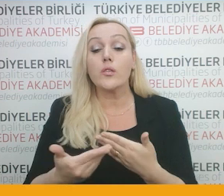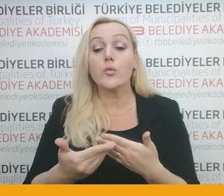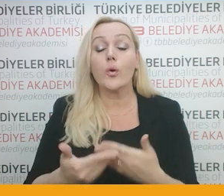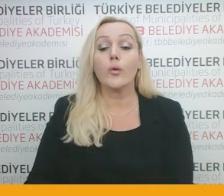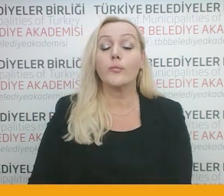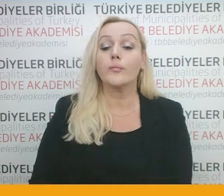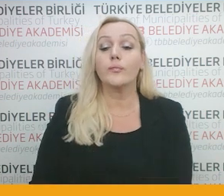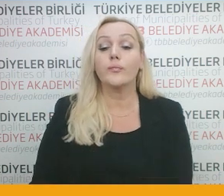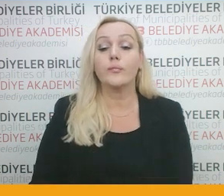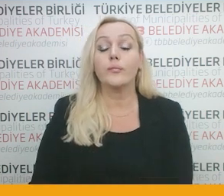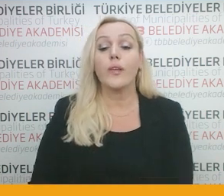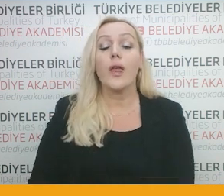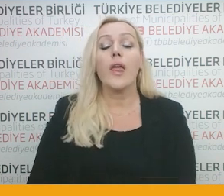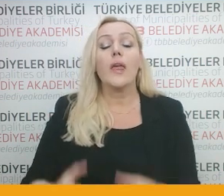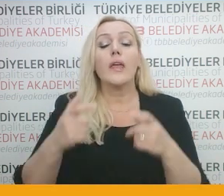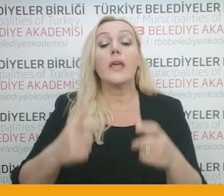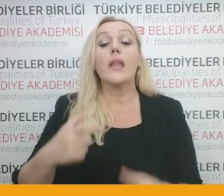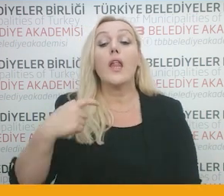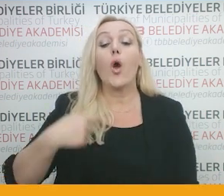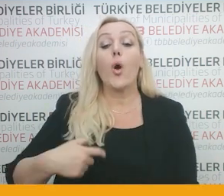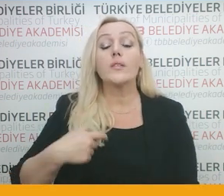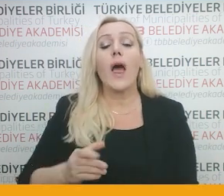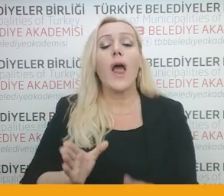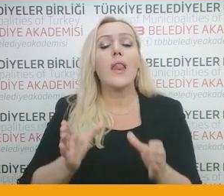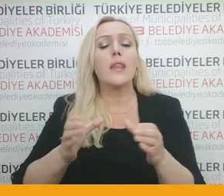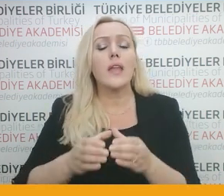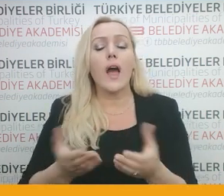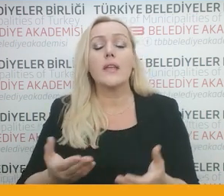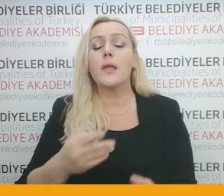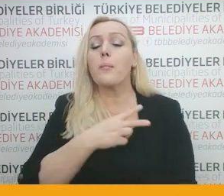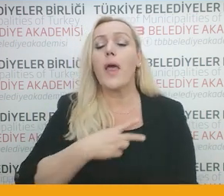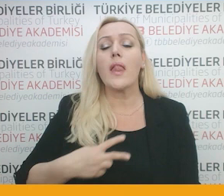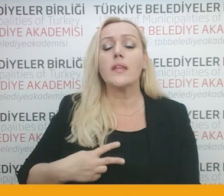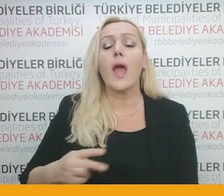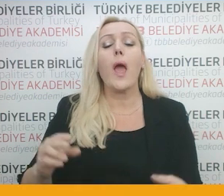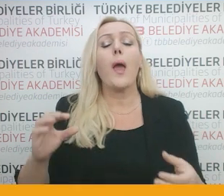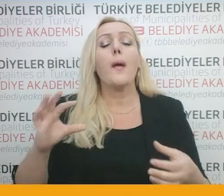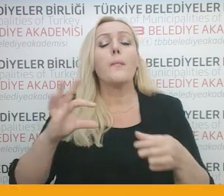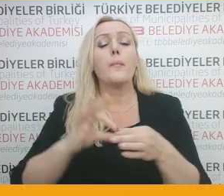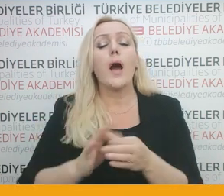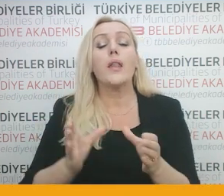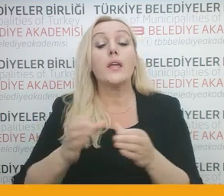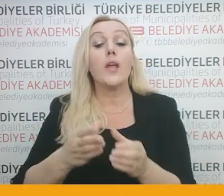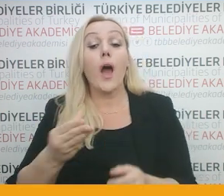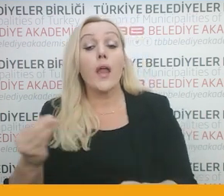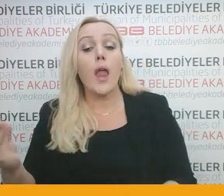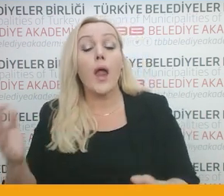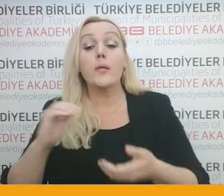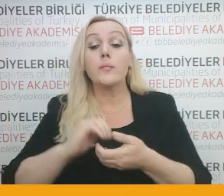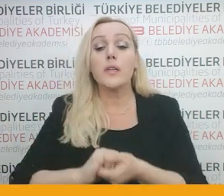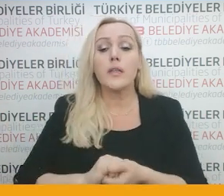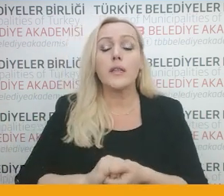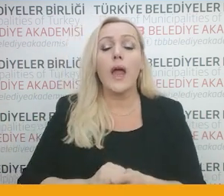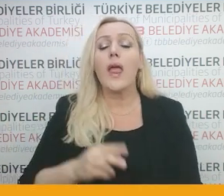amacını bize söylüyor. İl özel idaresi, belediye, bağlı idare ve birliklerin gelir ve gider bütçelerinin hazırlanması, kesin